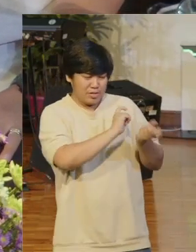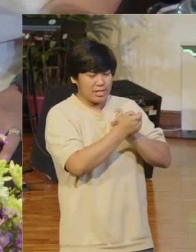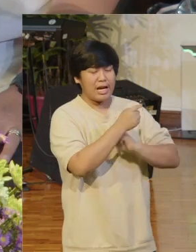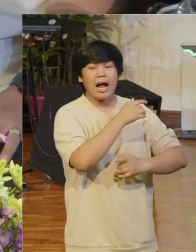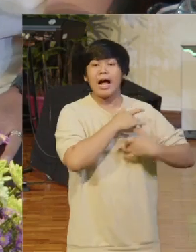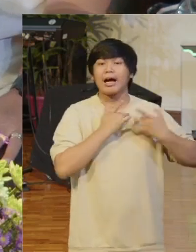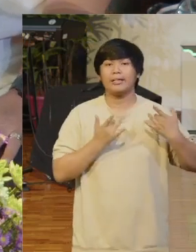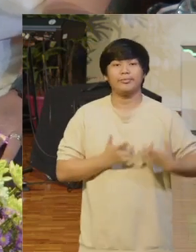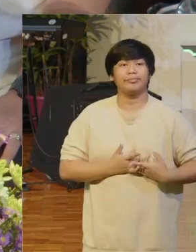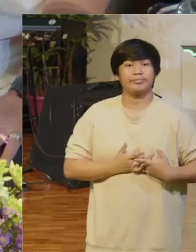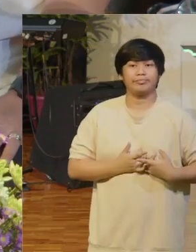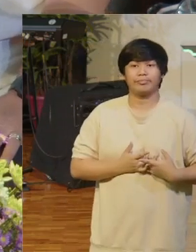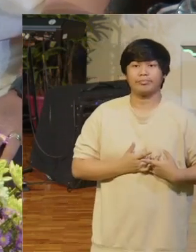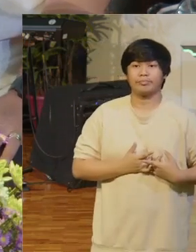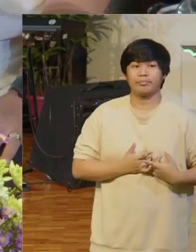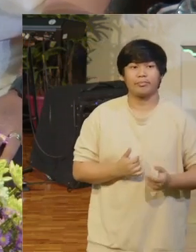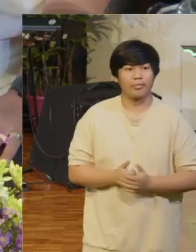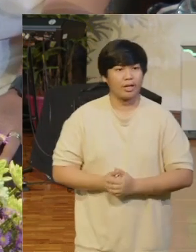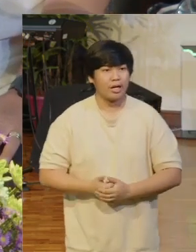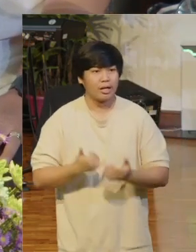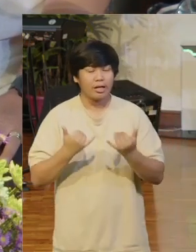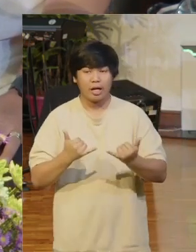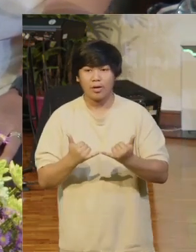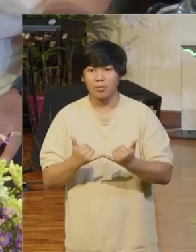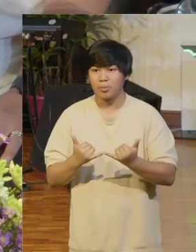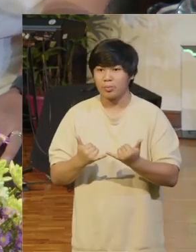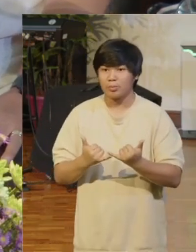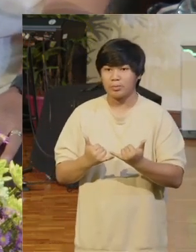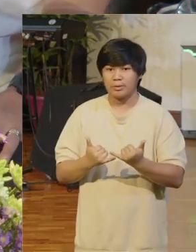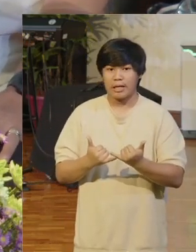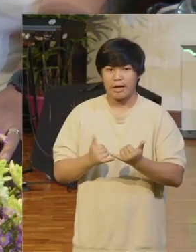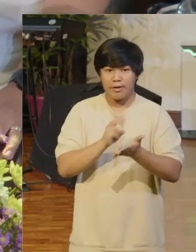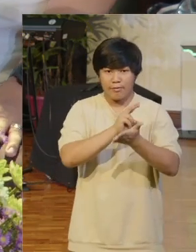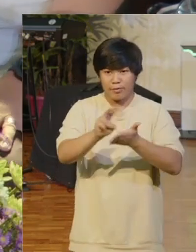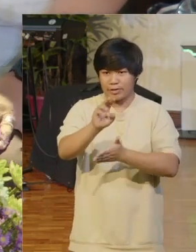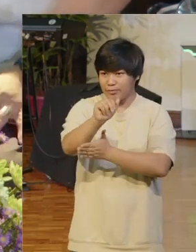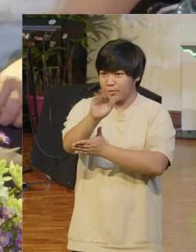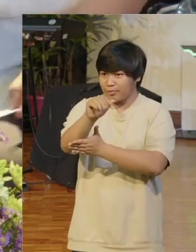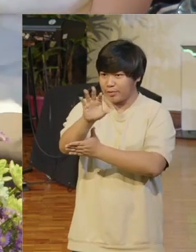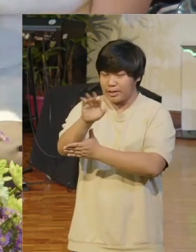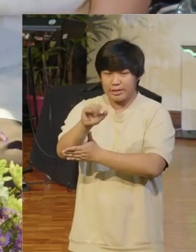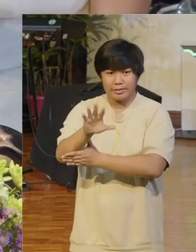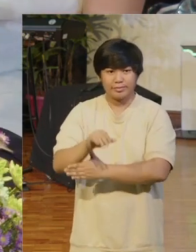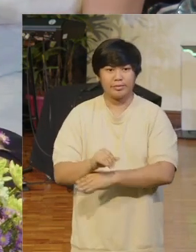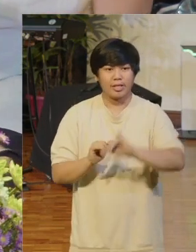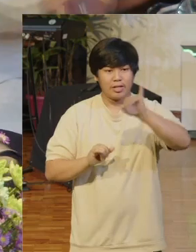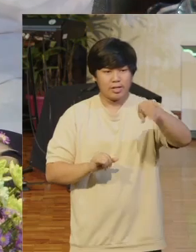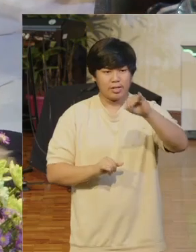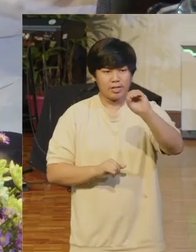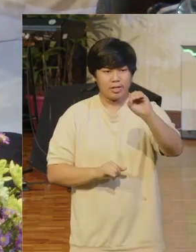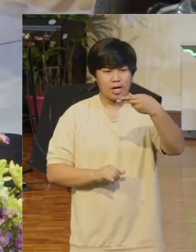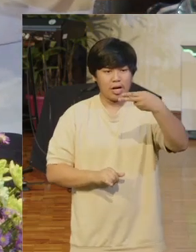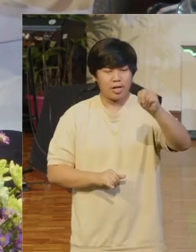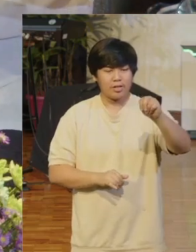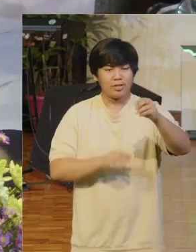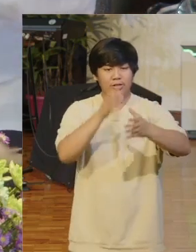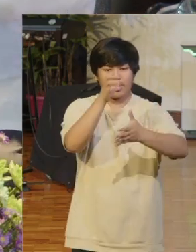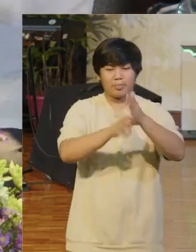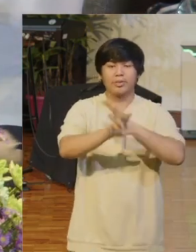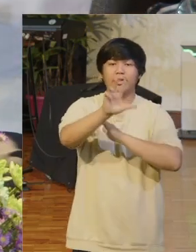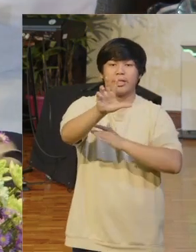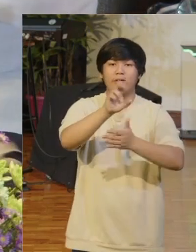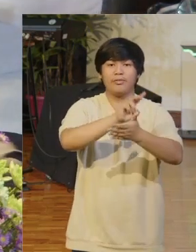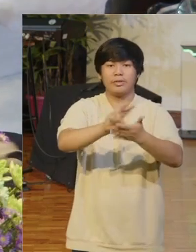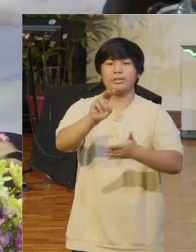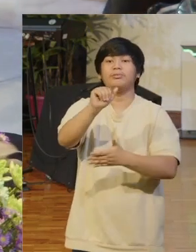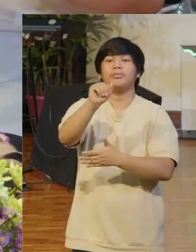Pero tignan nyo, sinabi niya sa verse 15. John 3:15. Same conversation,